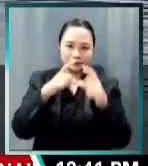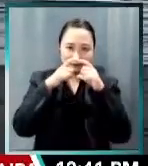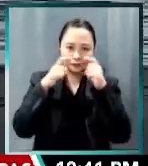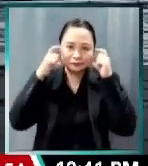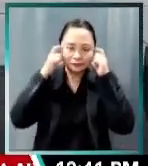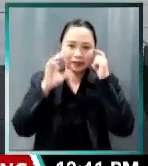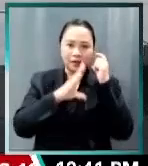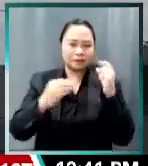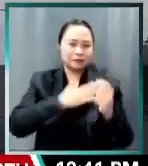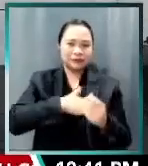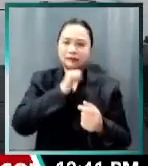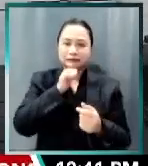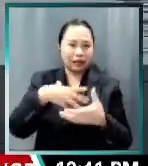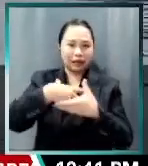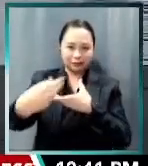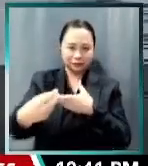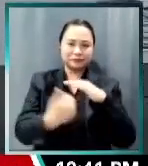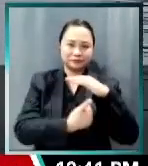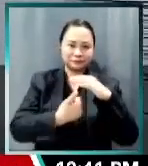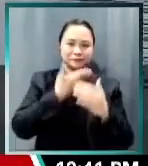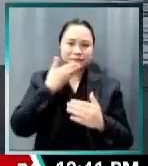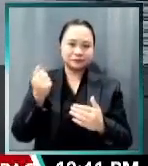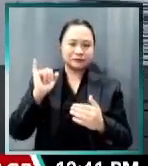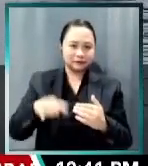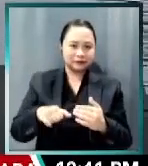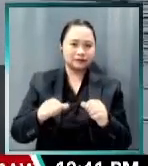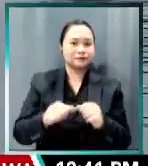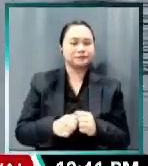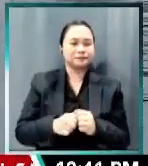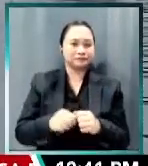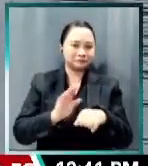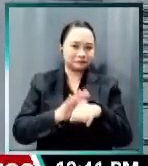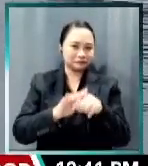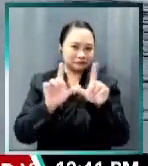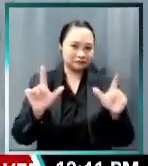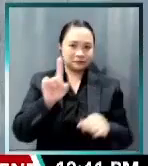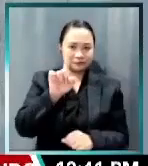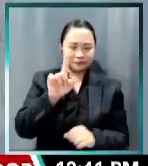munang lumabas. Nakataas pa rin ang Alert Level 1 sa bulkan.